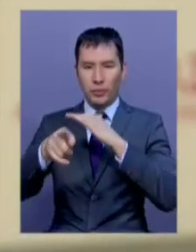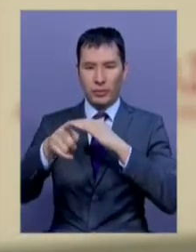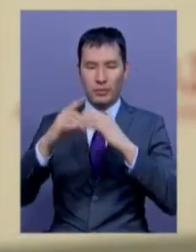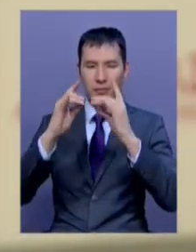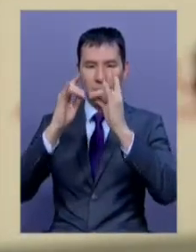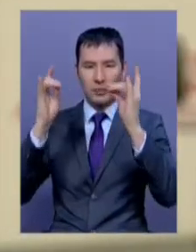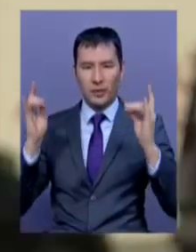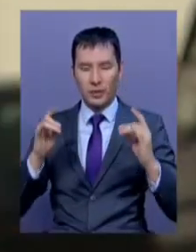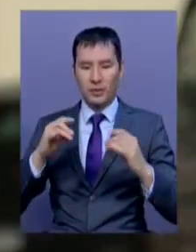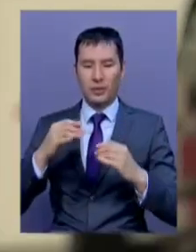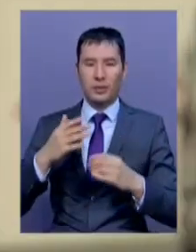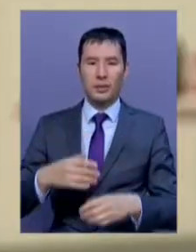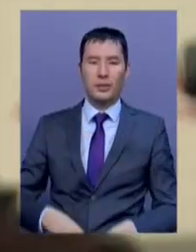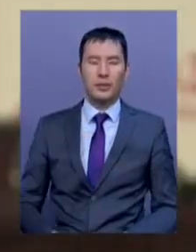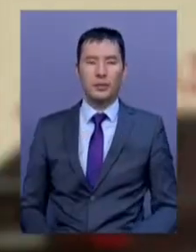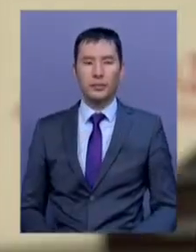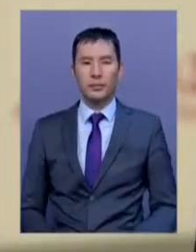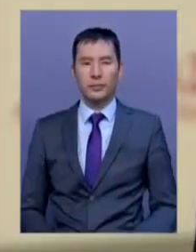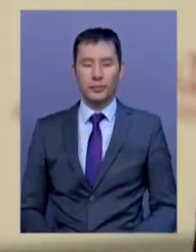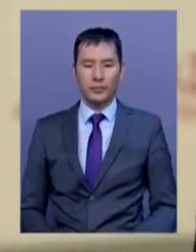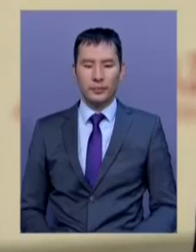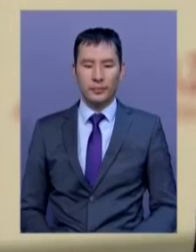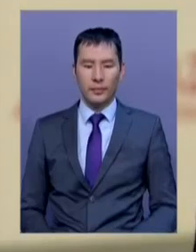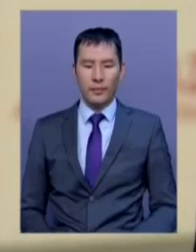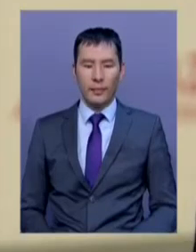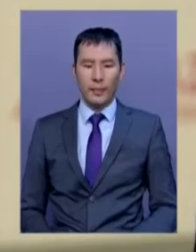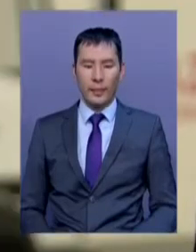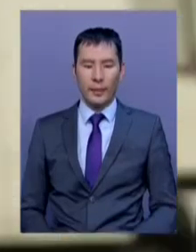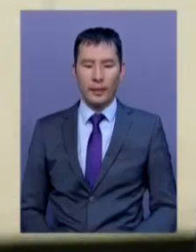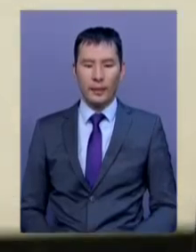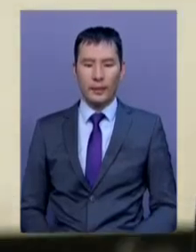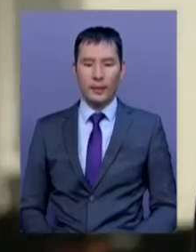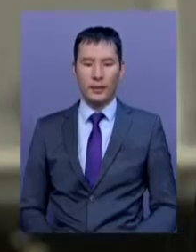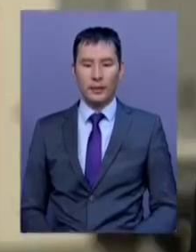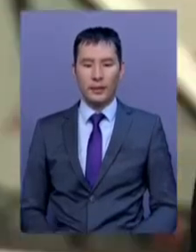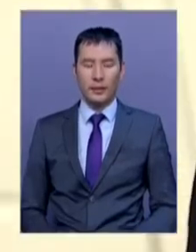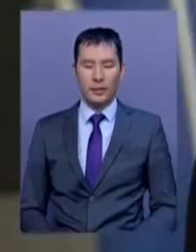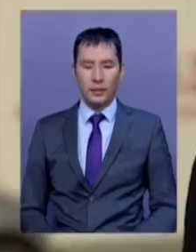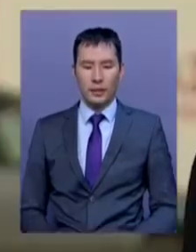күре жолы арқылы эстакада салу қарастырылған. Бұл көліктік жол айрығы үш деңгейлі болады.